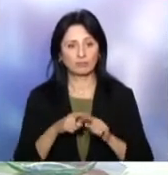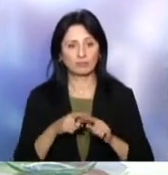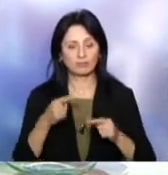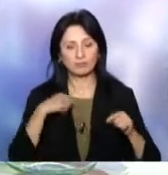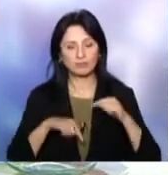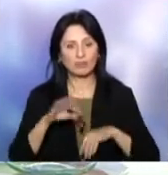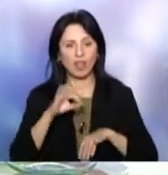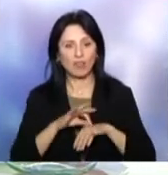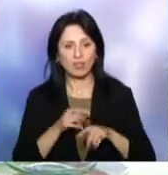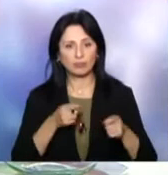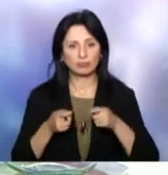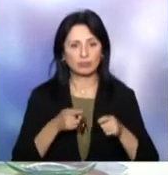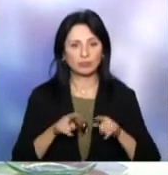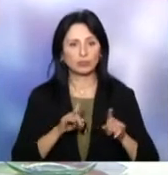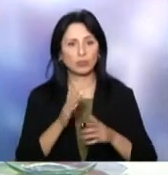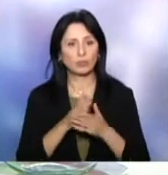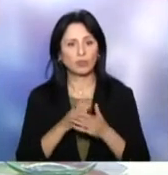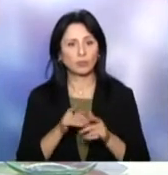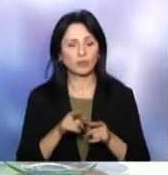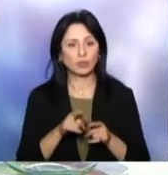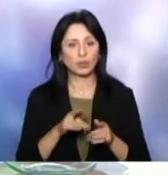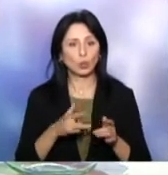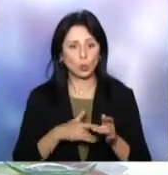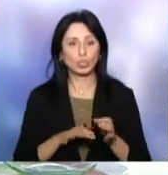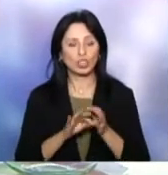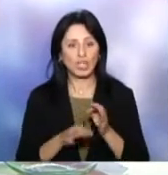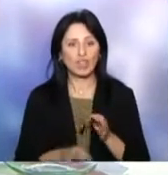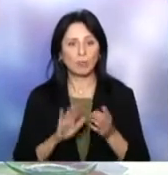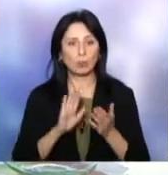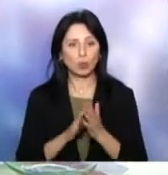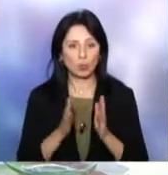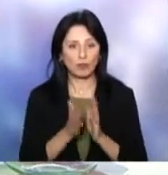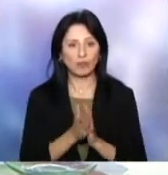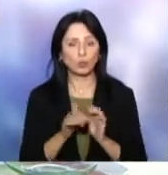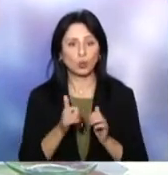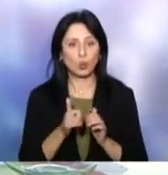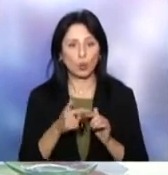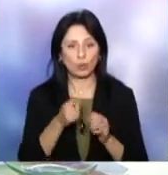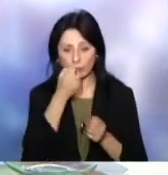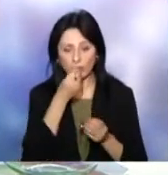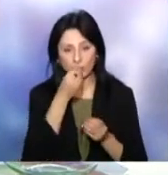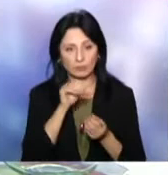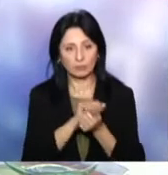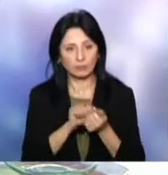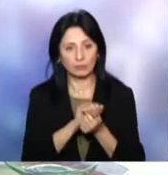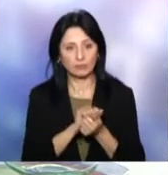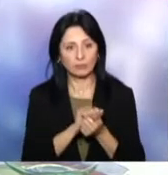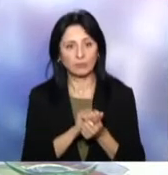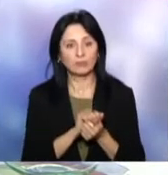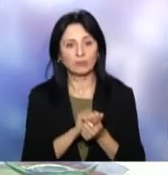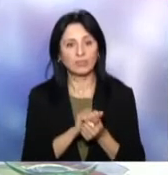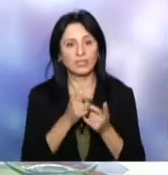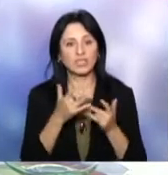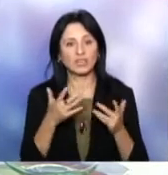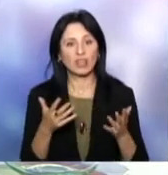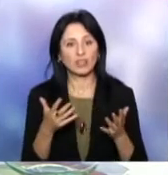აუტოიმუნურ დაავადებას, ნაწლავი განსაზღვრავს არამარტო უბრალოდ კუჭნაწლავის მდგომარეობას და როგორ მოვინელებ საკვებს, არამედ განსაზღვრავს